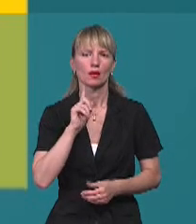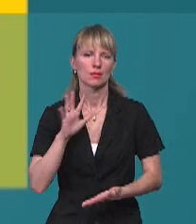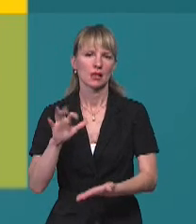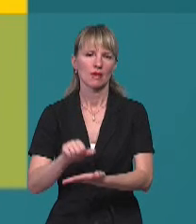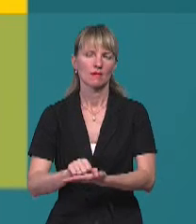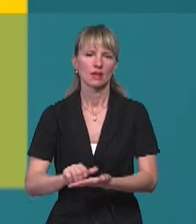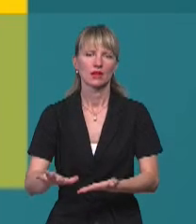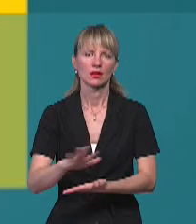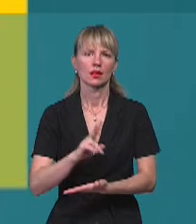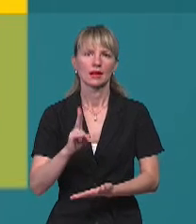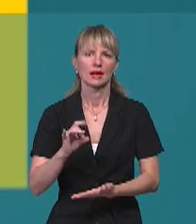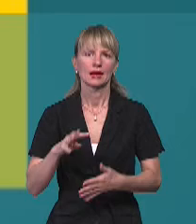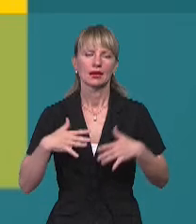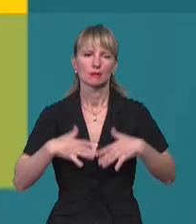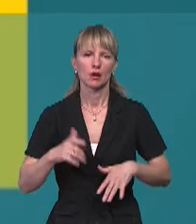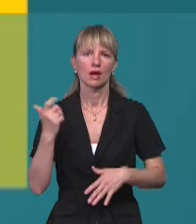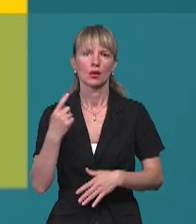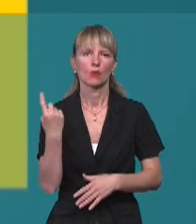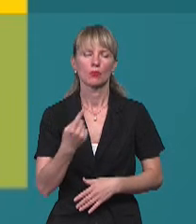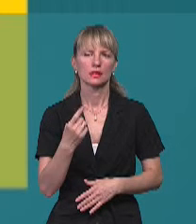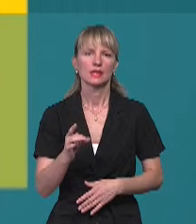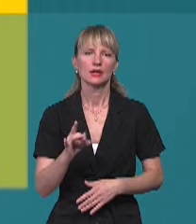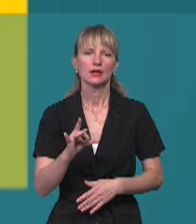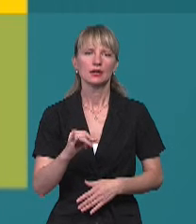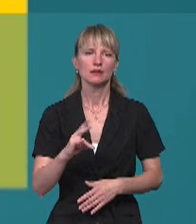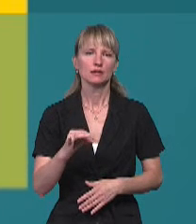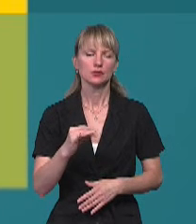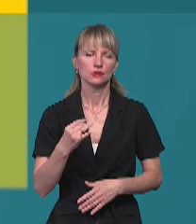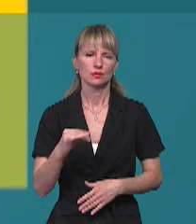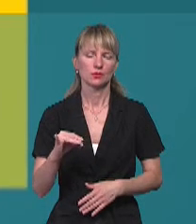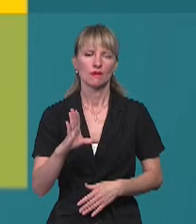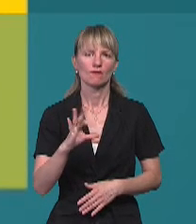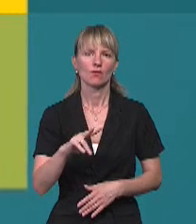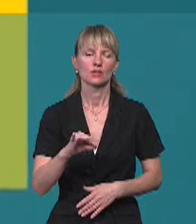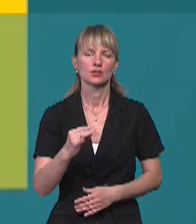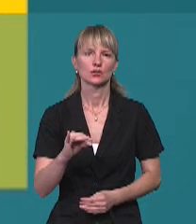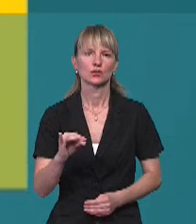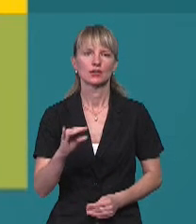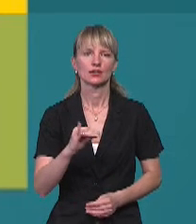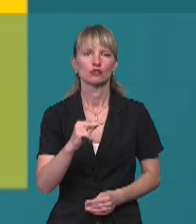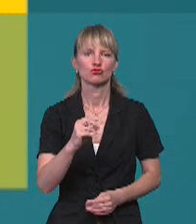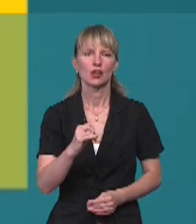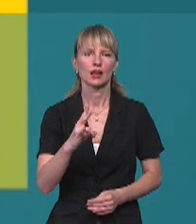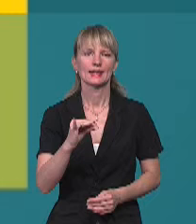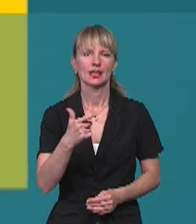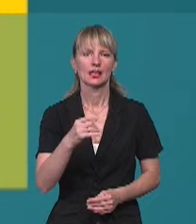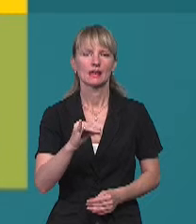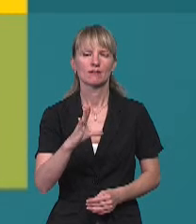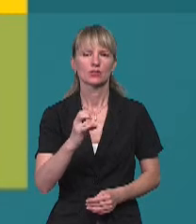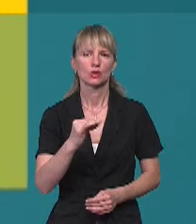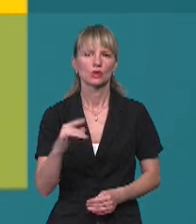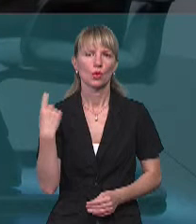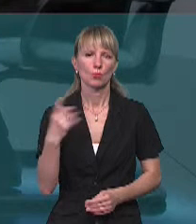окупованої Автономної Республіки Крим, Харківської області, Рівненської, Волинської та Чернігівської області.